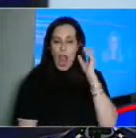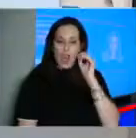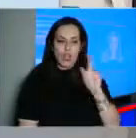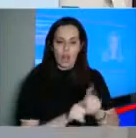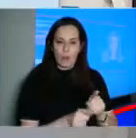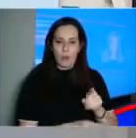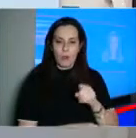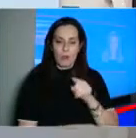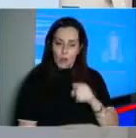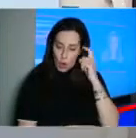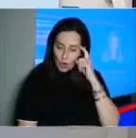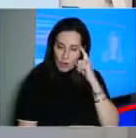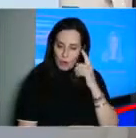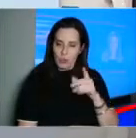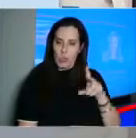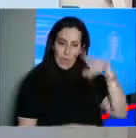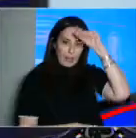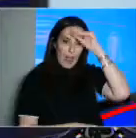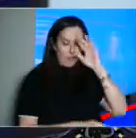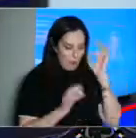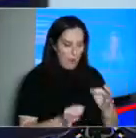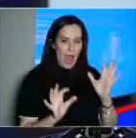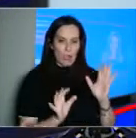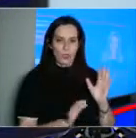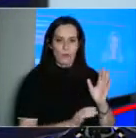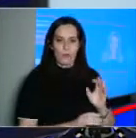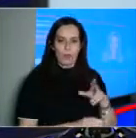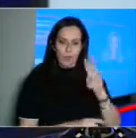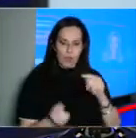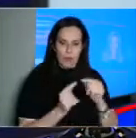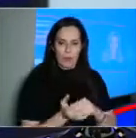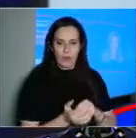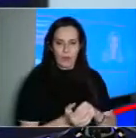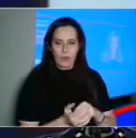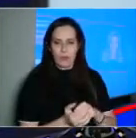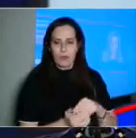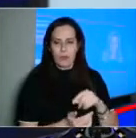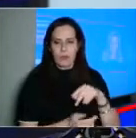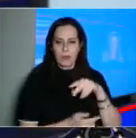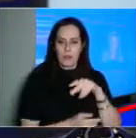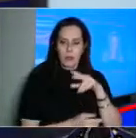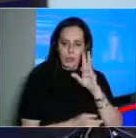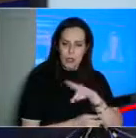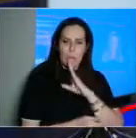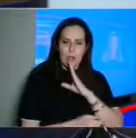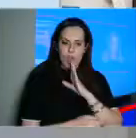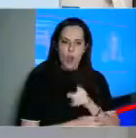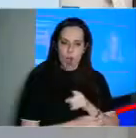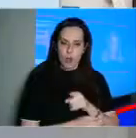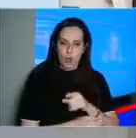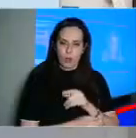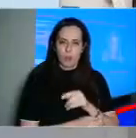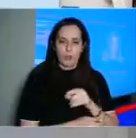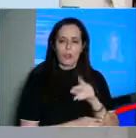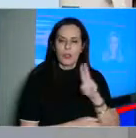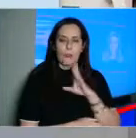לא, זו חשיבה פטריארכלית, חד משמעית. נכון, אבל מדינת ישראל עדיין, גם מי שדואגים לטיפול של קרדינליות כשמצביעים